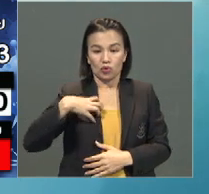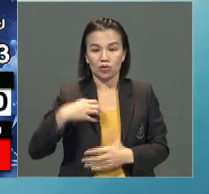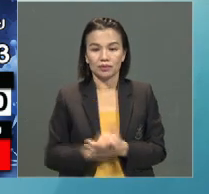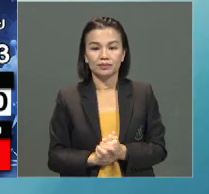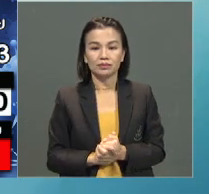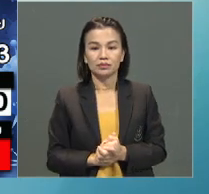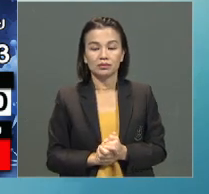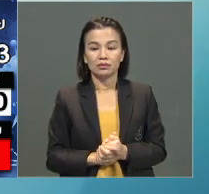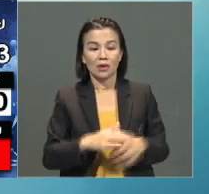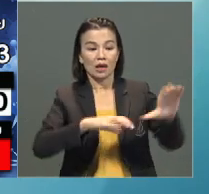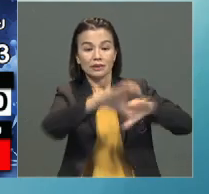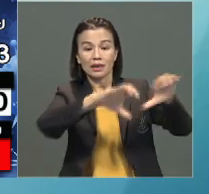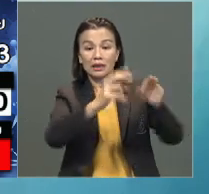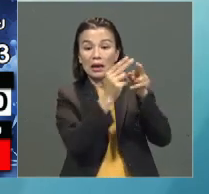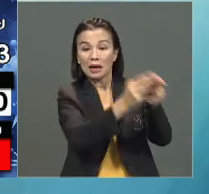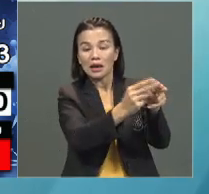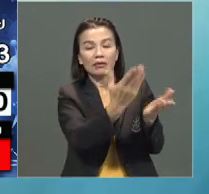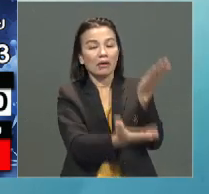นะครับหรือถ้าจะเรียกในคำของเราเป็นออกในChannel